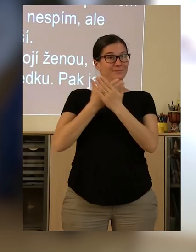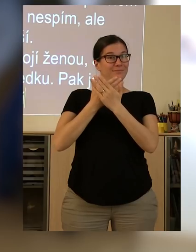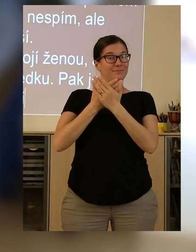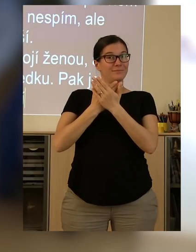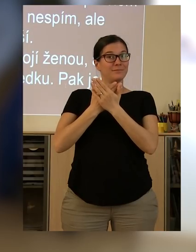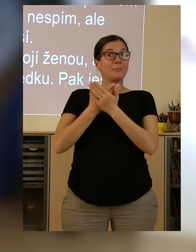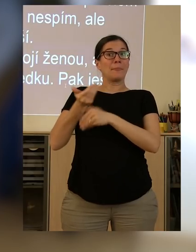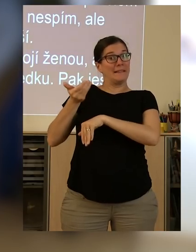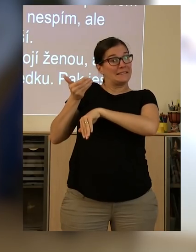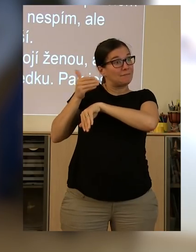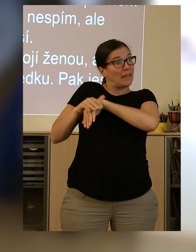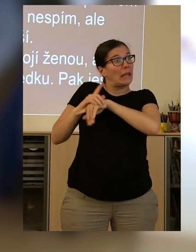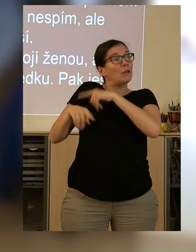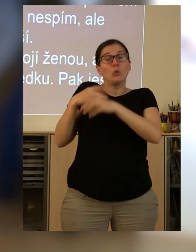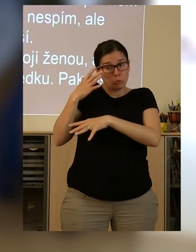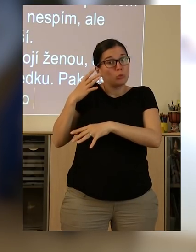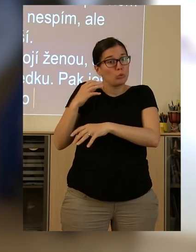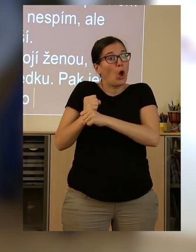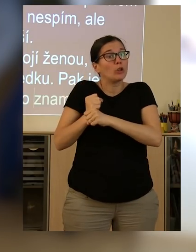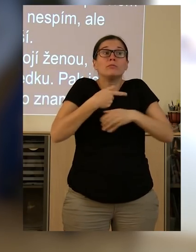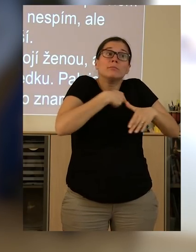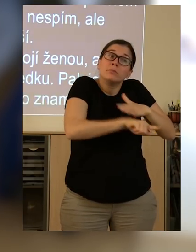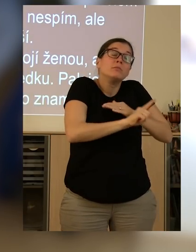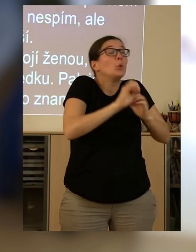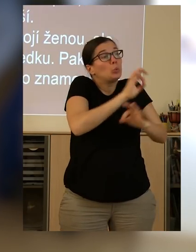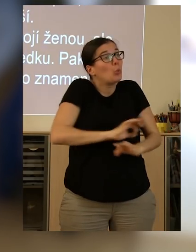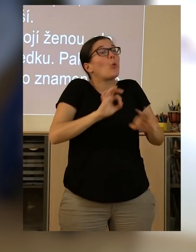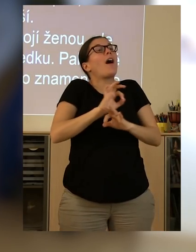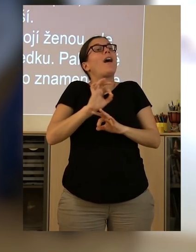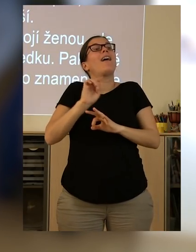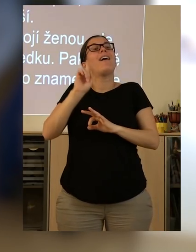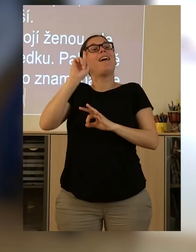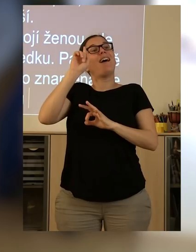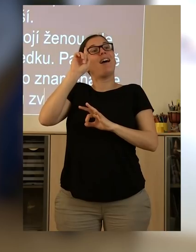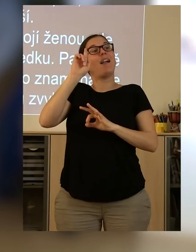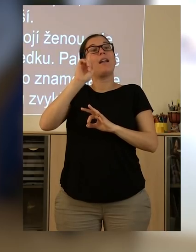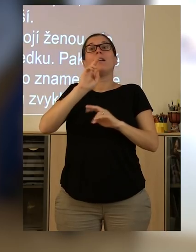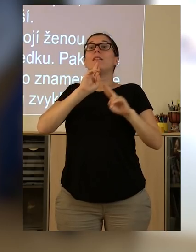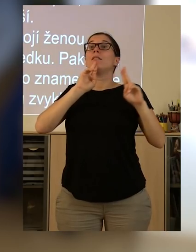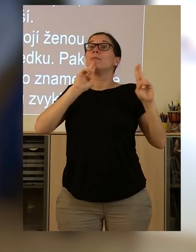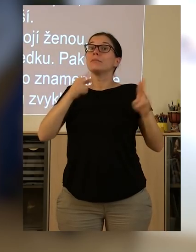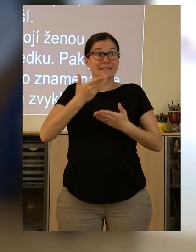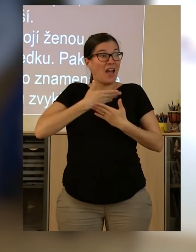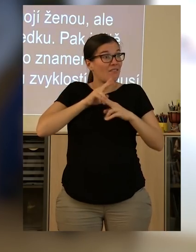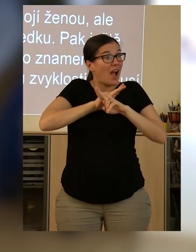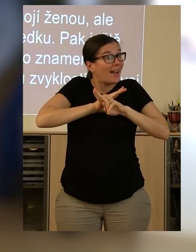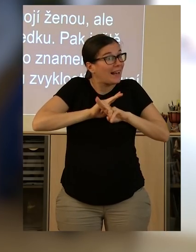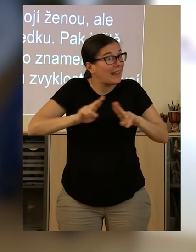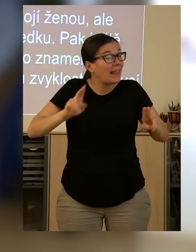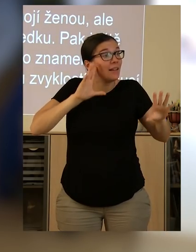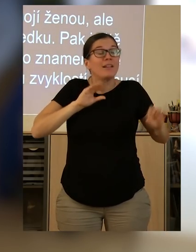smyslu zvyklosti nemusí být vždycky to řešení, který opravdu přináší klid. Myslím